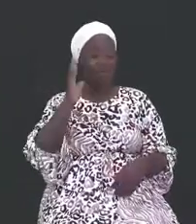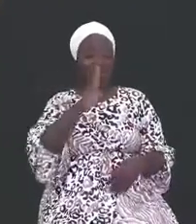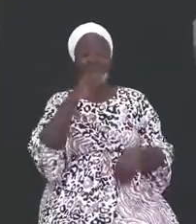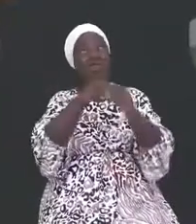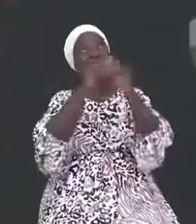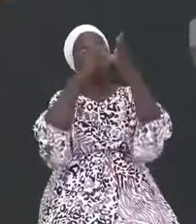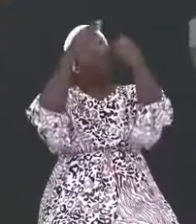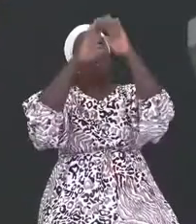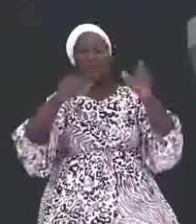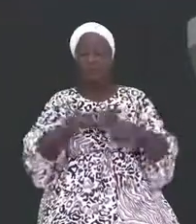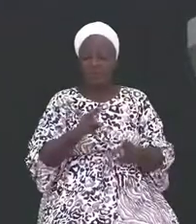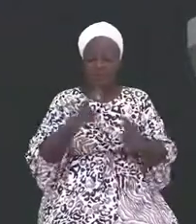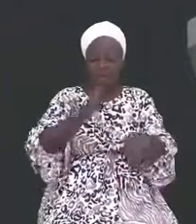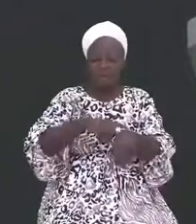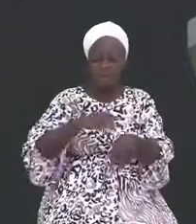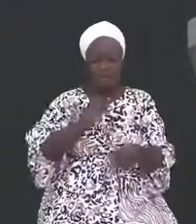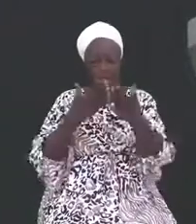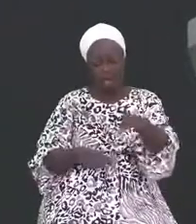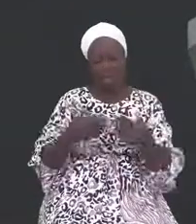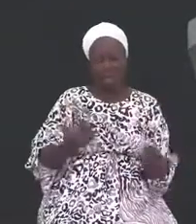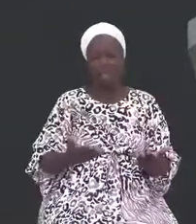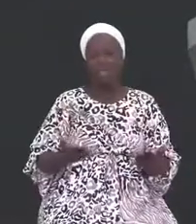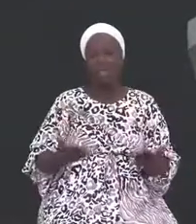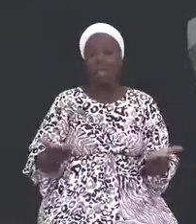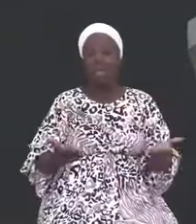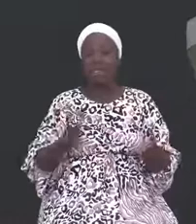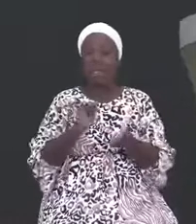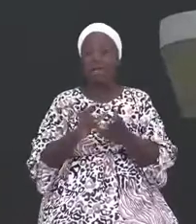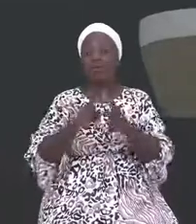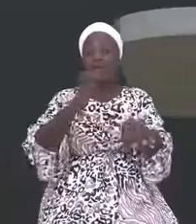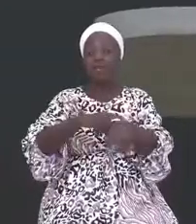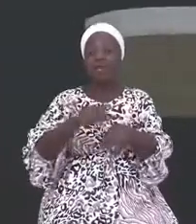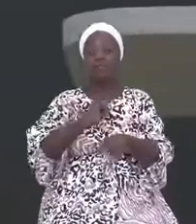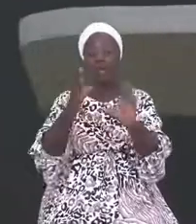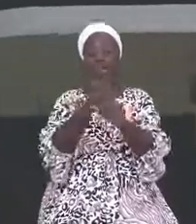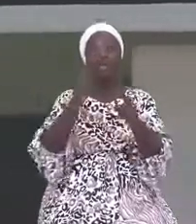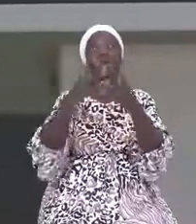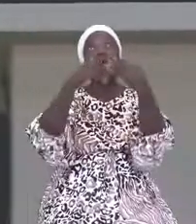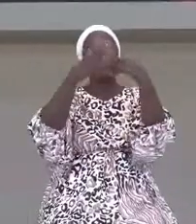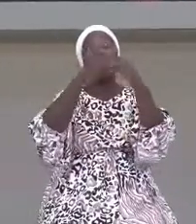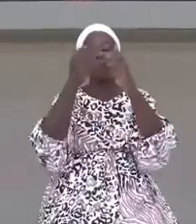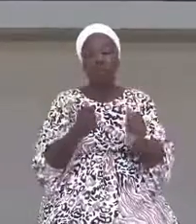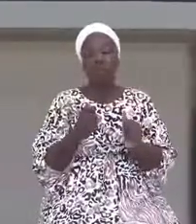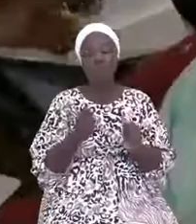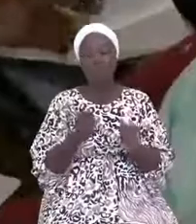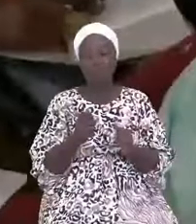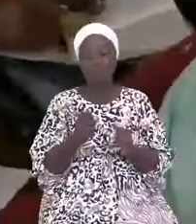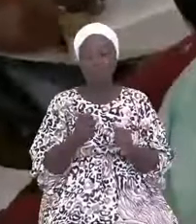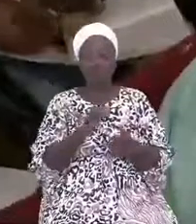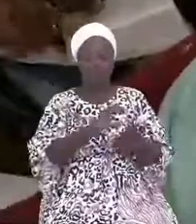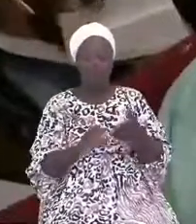dès que je meurs ici au dernier moment je vais au ciel je vais dans l'eau de la verset 21